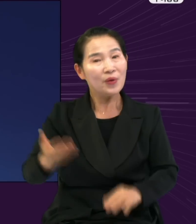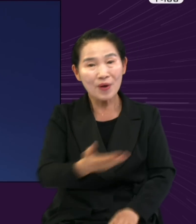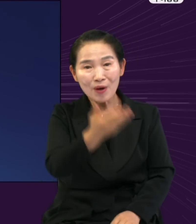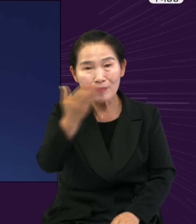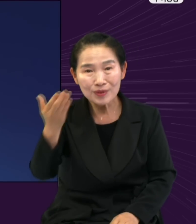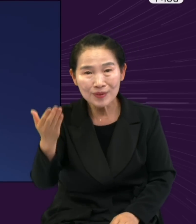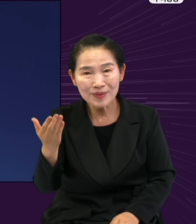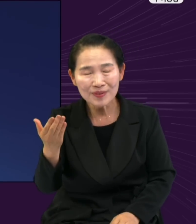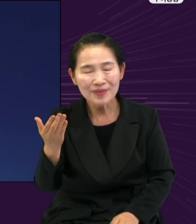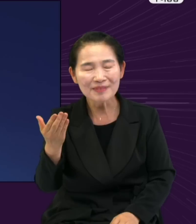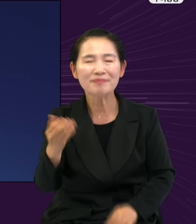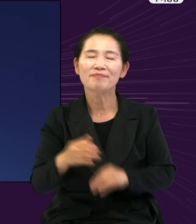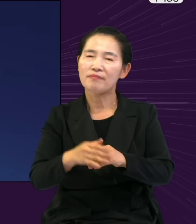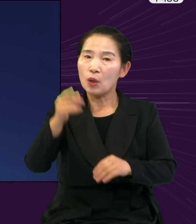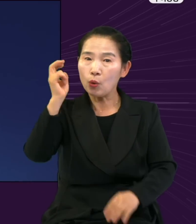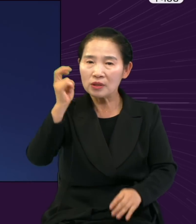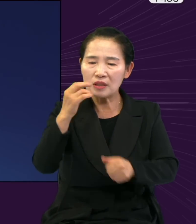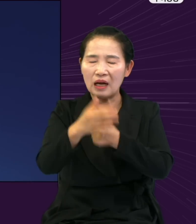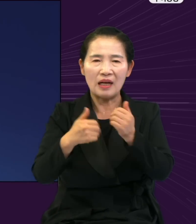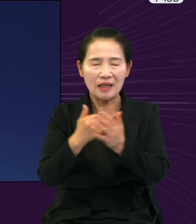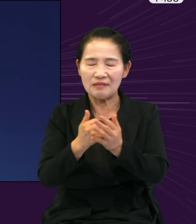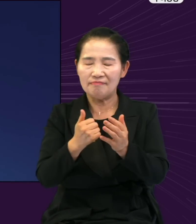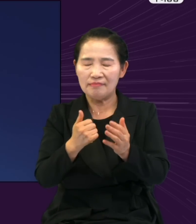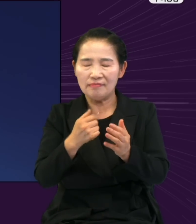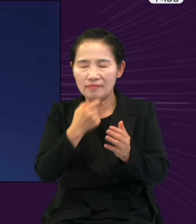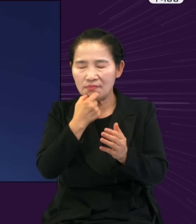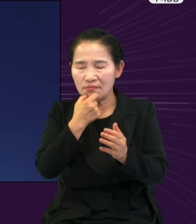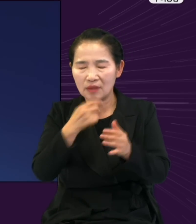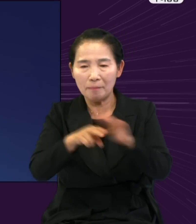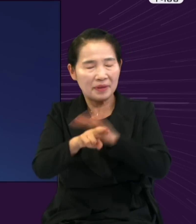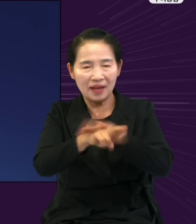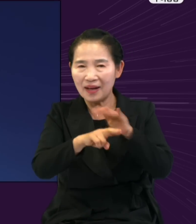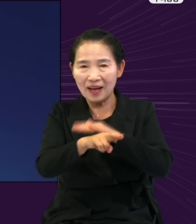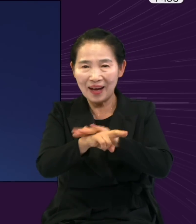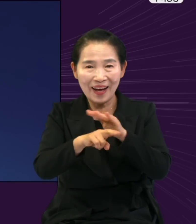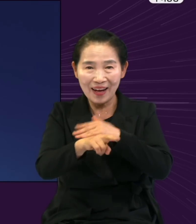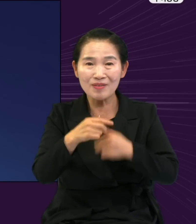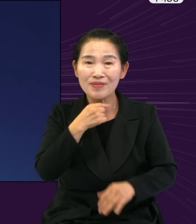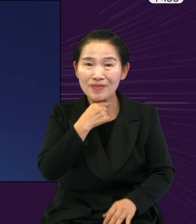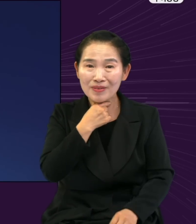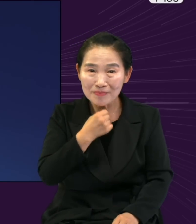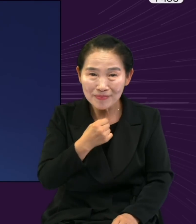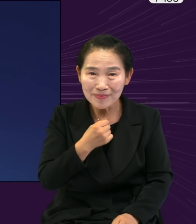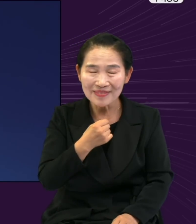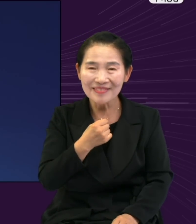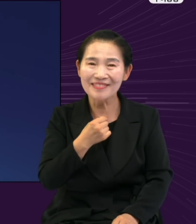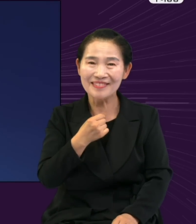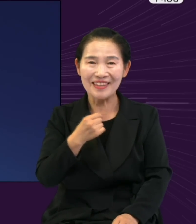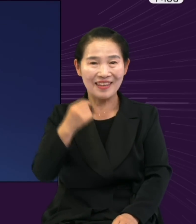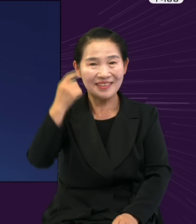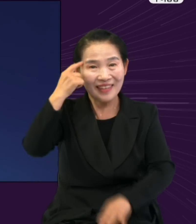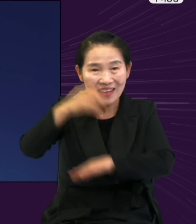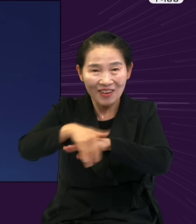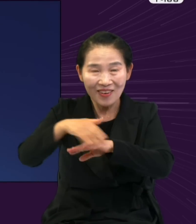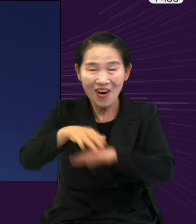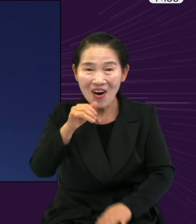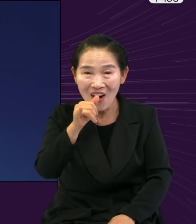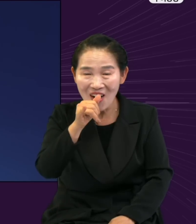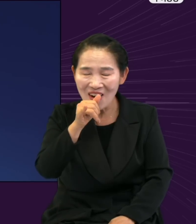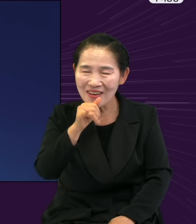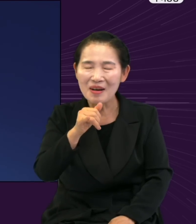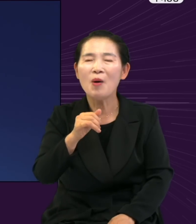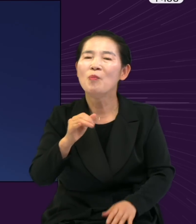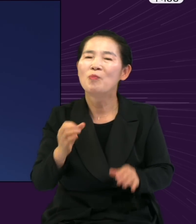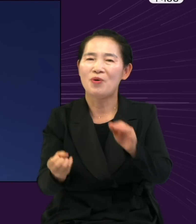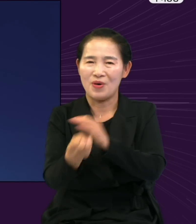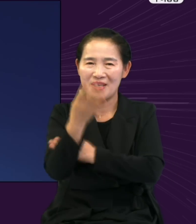혹시 하나님을 피해 도망가 볼까? 도망가 보자 라고 생각하는 분이 계신다면 절대 그분을 피해 도망갈